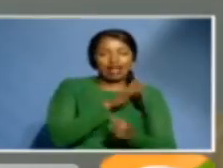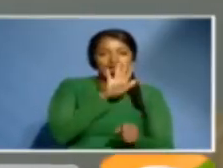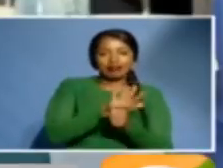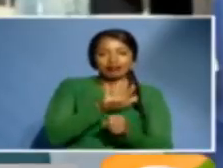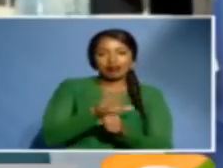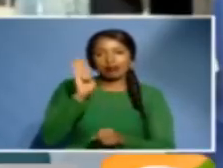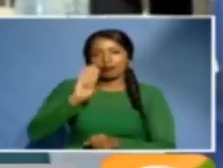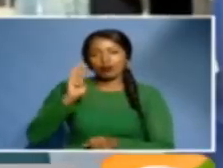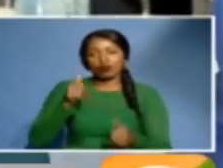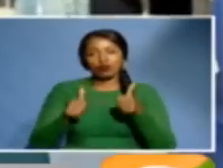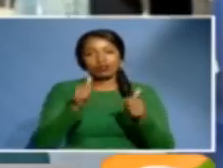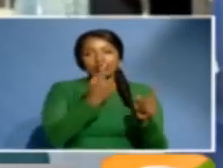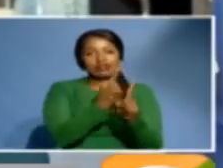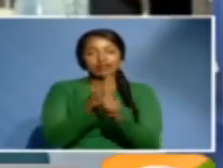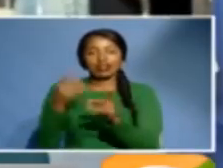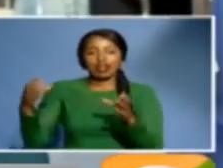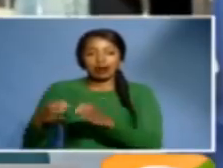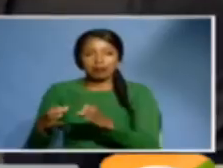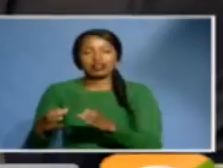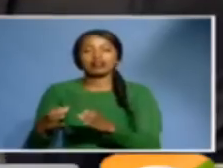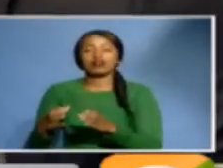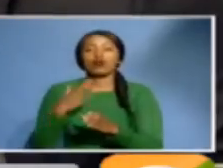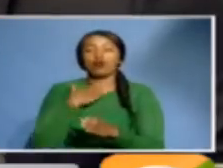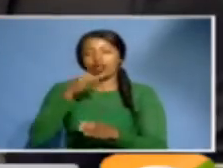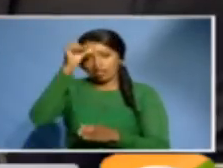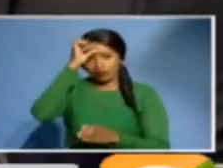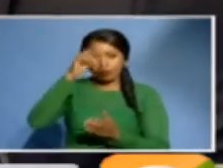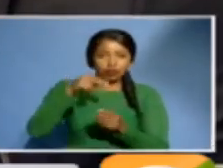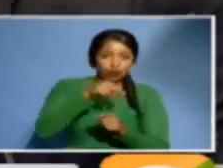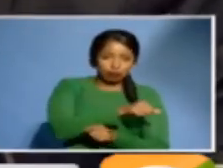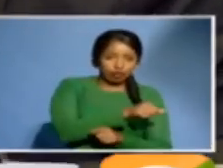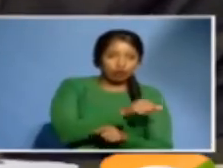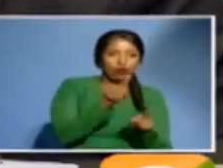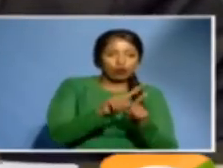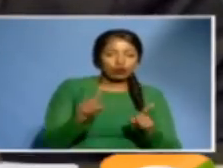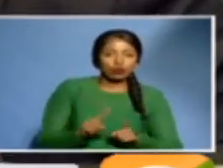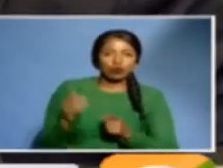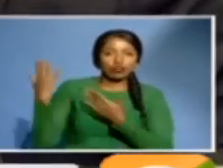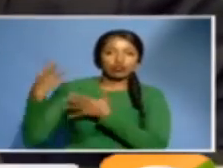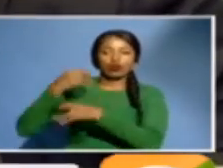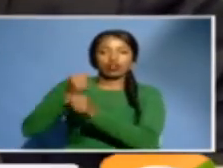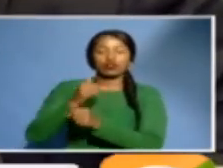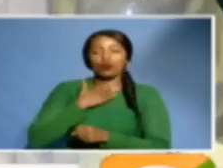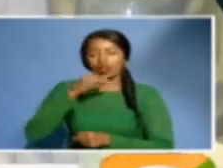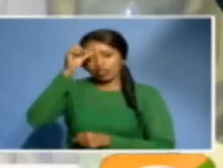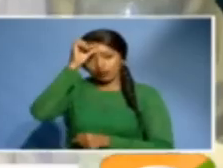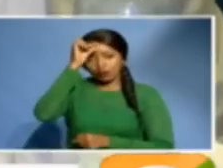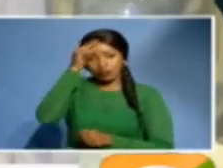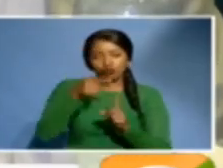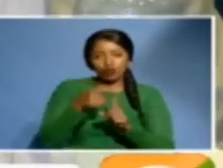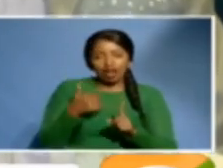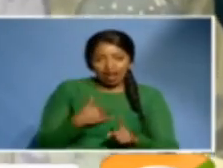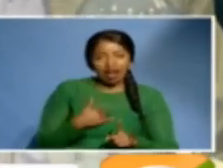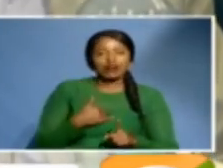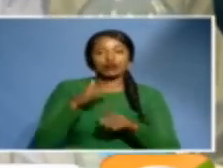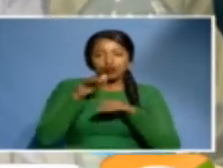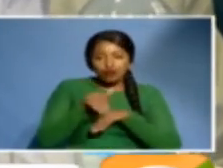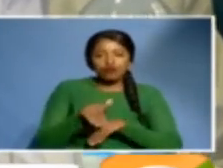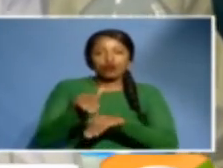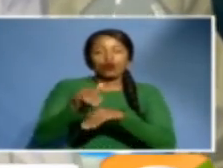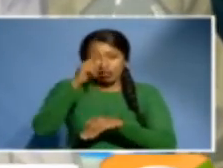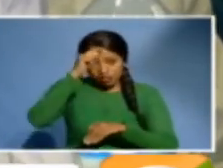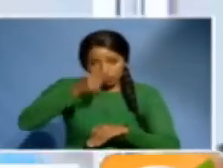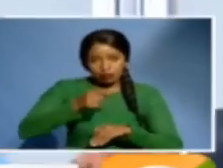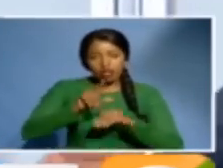na kampuni mbalimbali za ujenzi humu nchini. Vile vile shirika hilo linaitaka serikali kutekeleza sheria maalum inayozuia makampuni